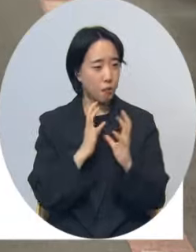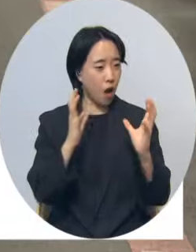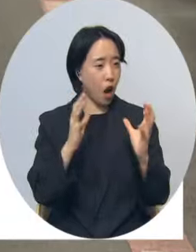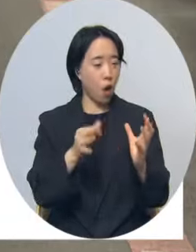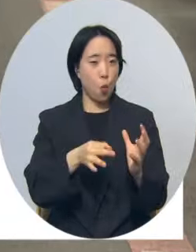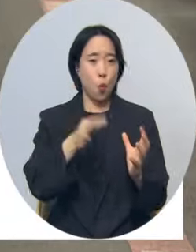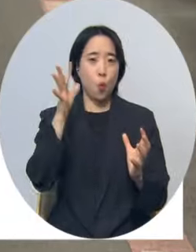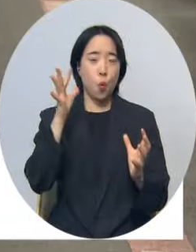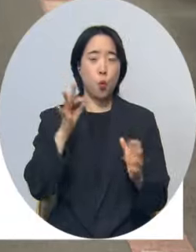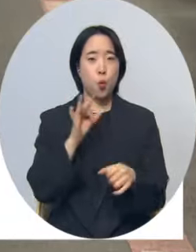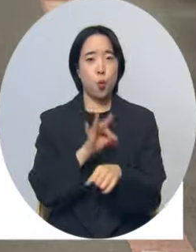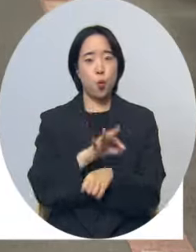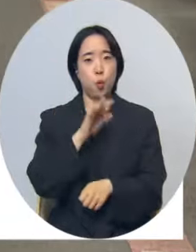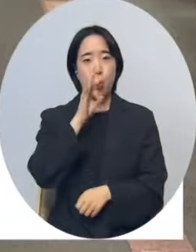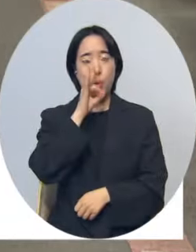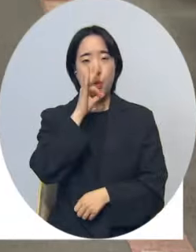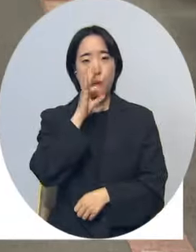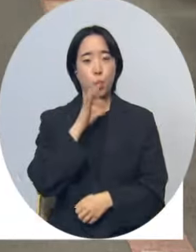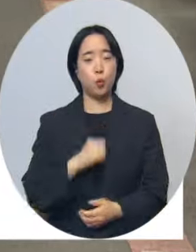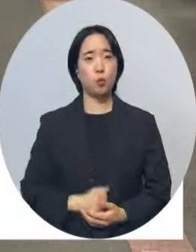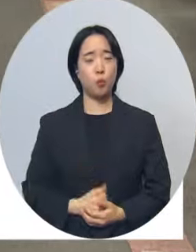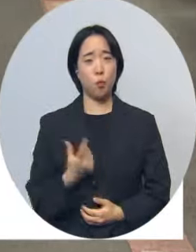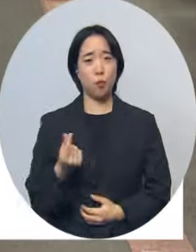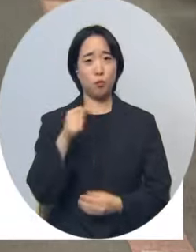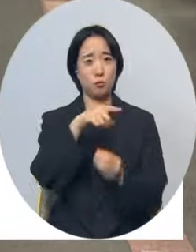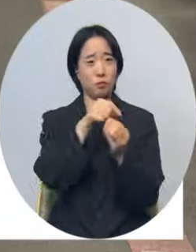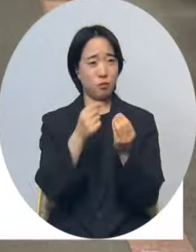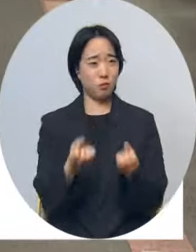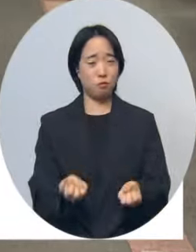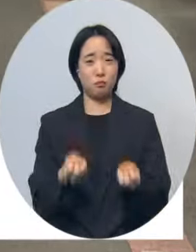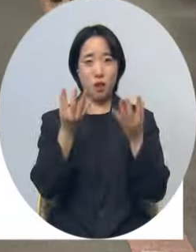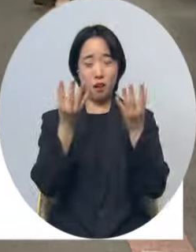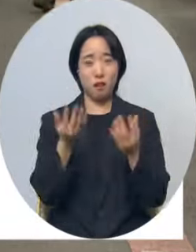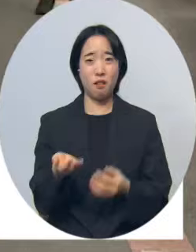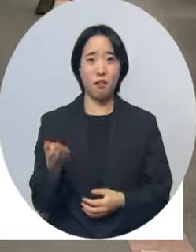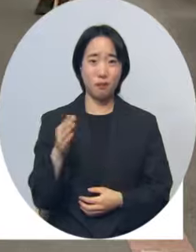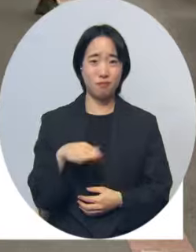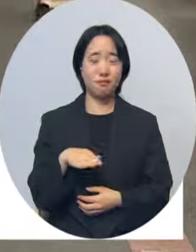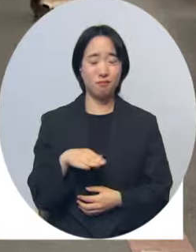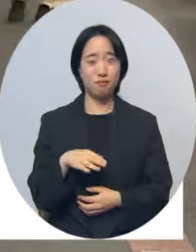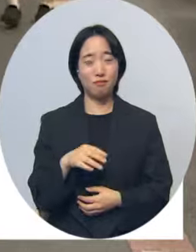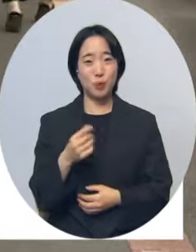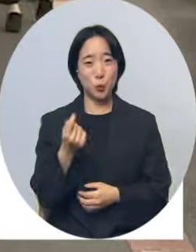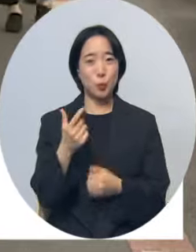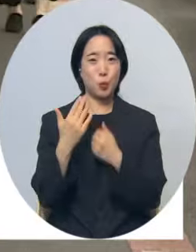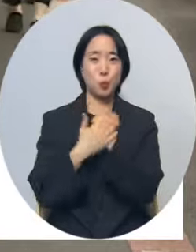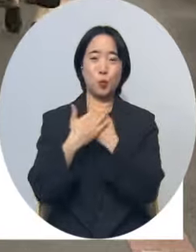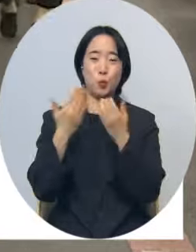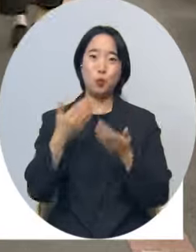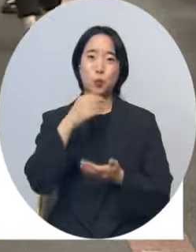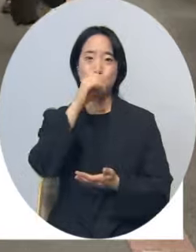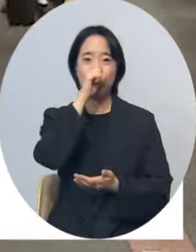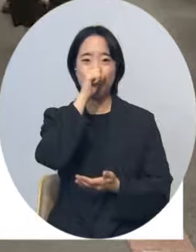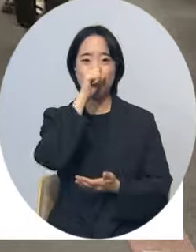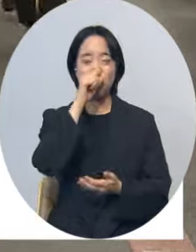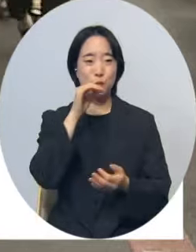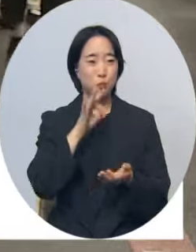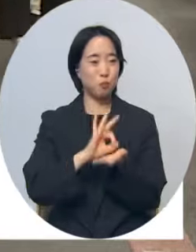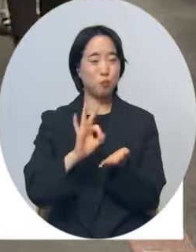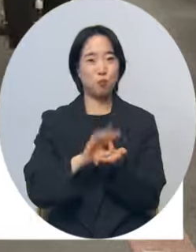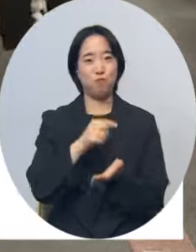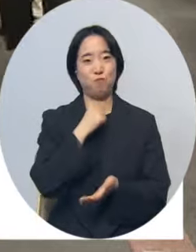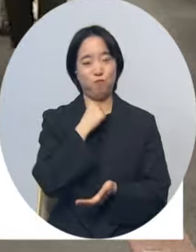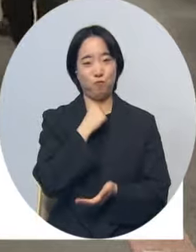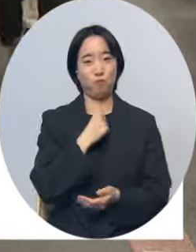선뜻 사지 못하겠더라고요. 이제 명절이 다가오잖아요. 그래서 시민들이 조금 지갑을 열 수